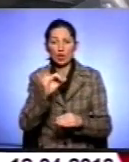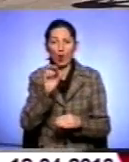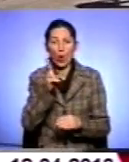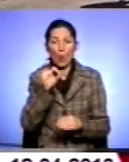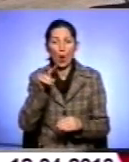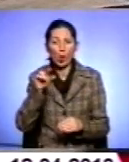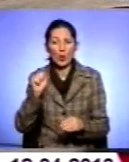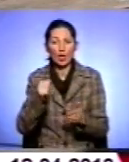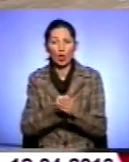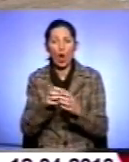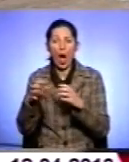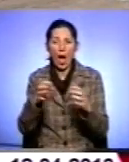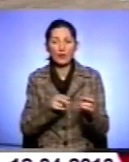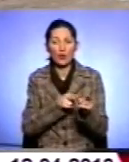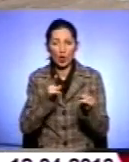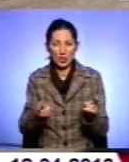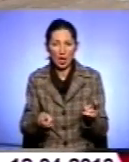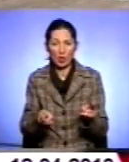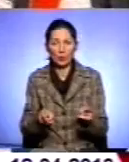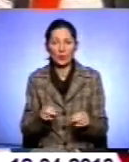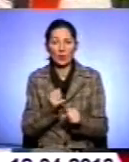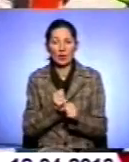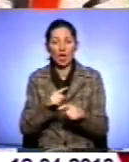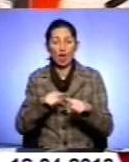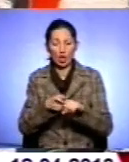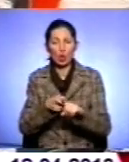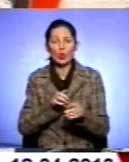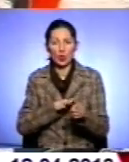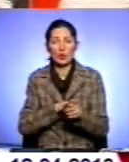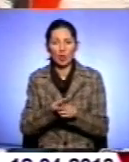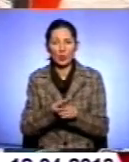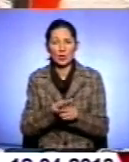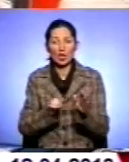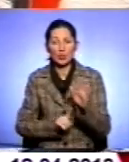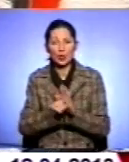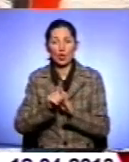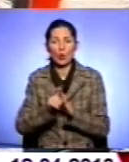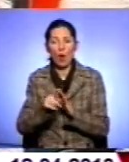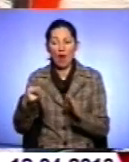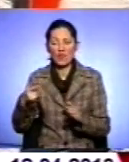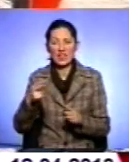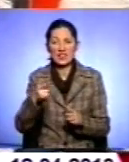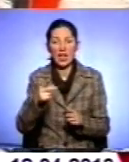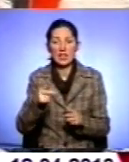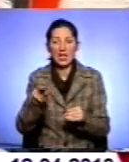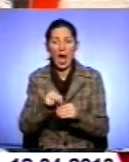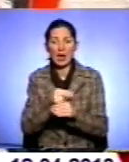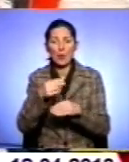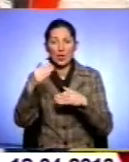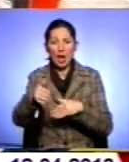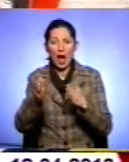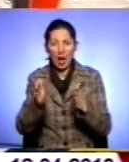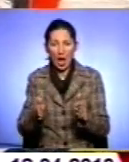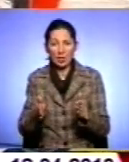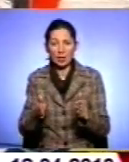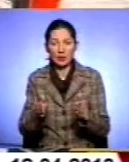ввечері. Працівники технології дотримуються. Спочатку вирізаються ремонтні карти. Ремонтні